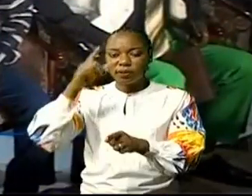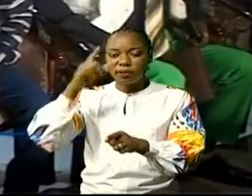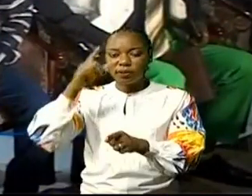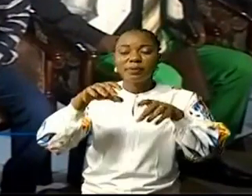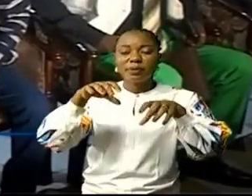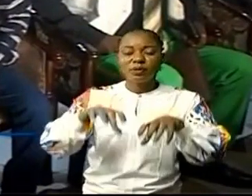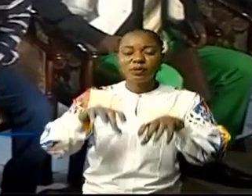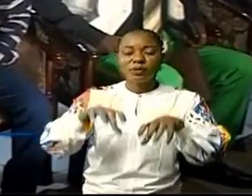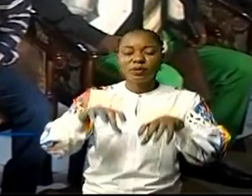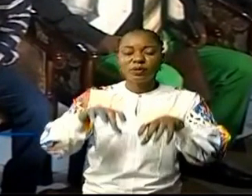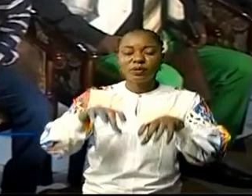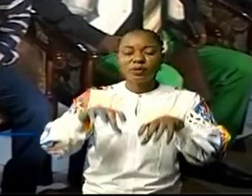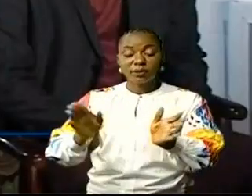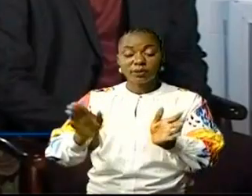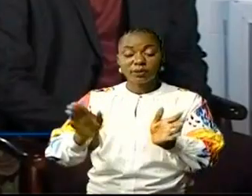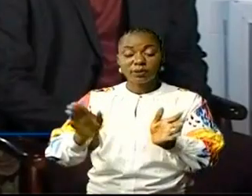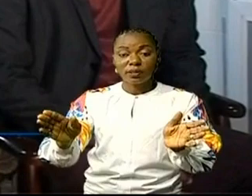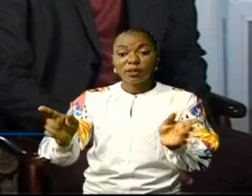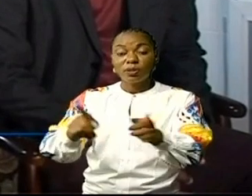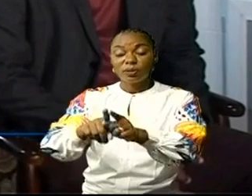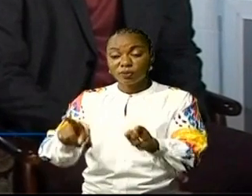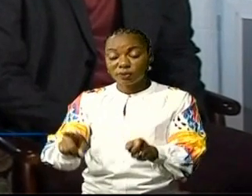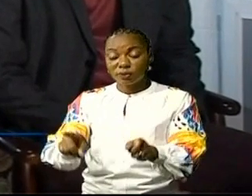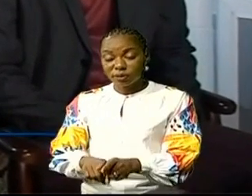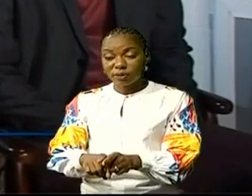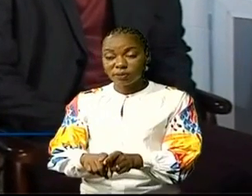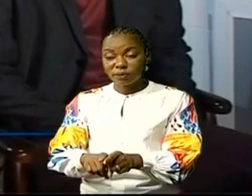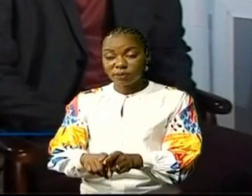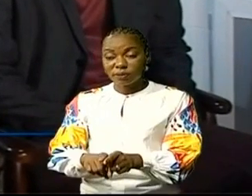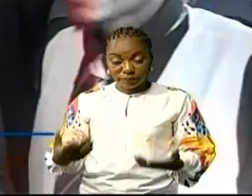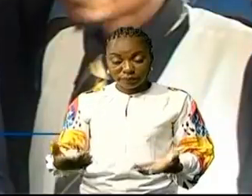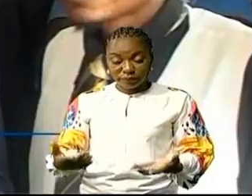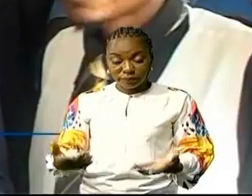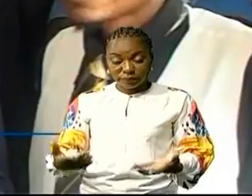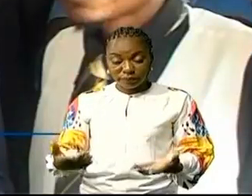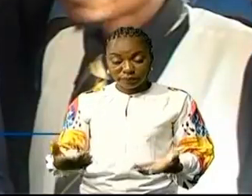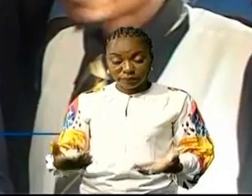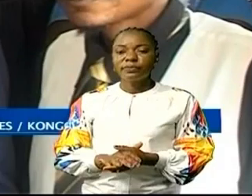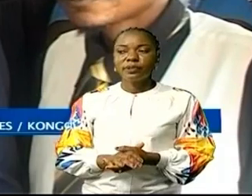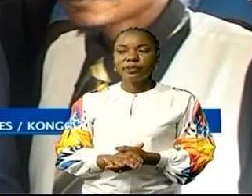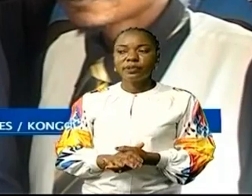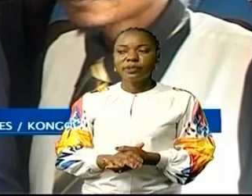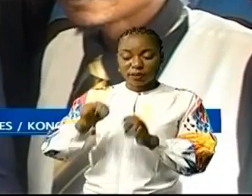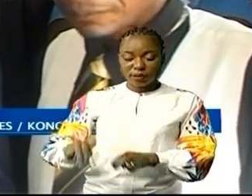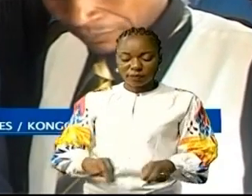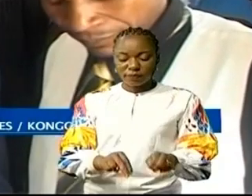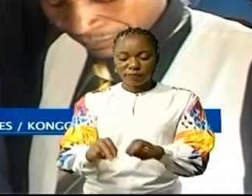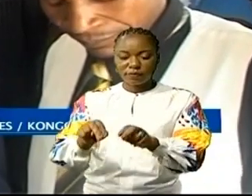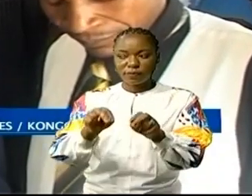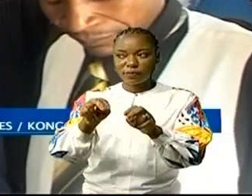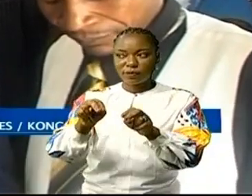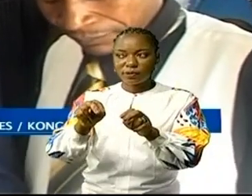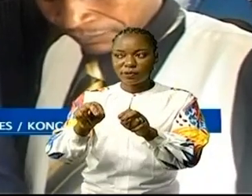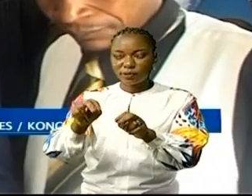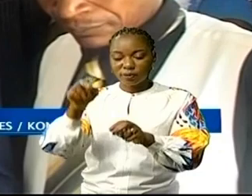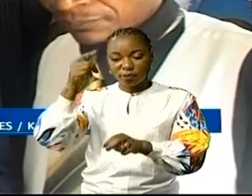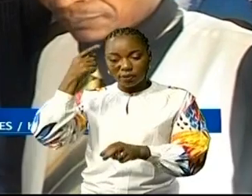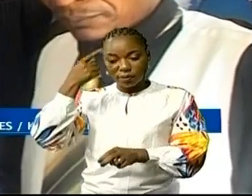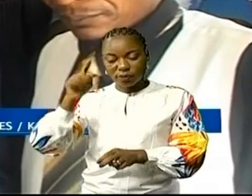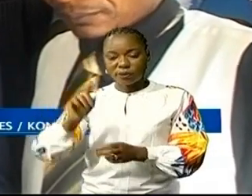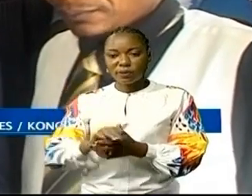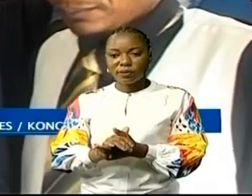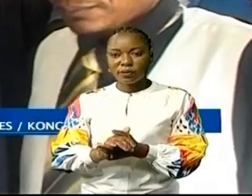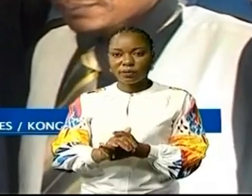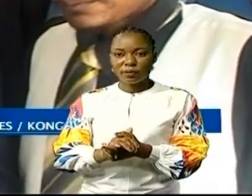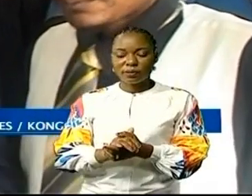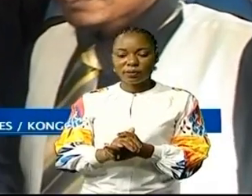en général et de celui du Congo central en particulier. Ces moyens proviennent des contribuables. Et nous